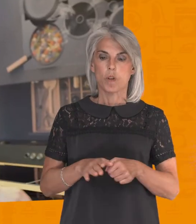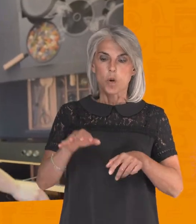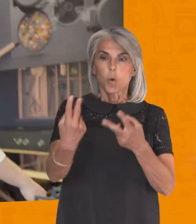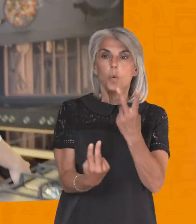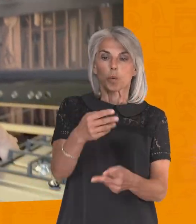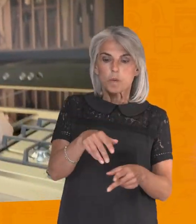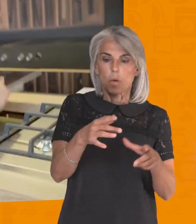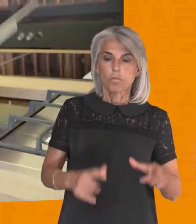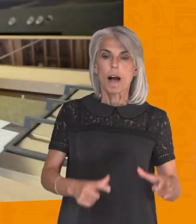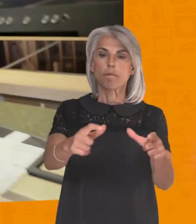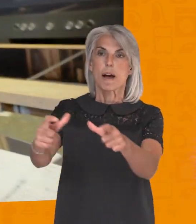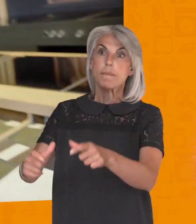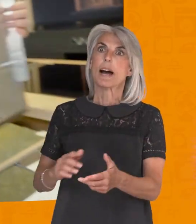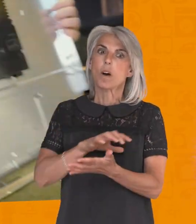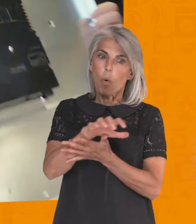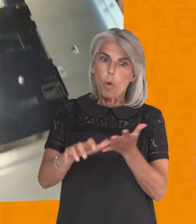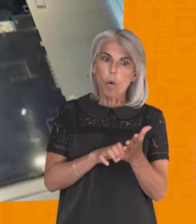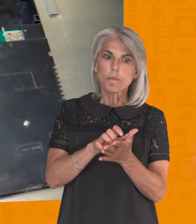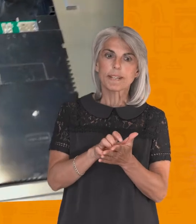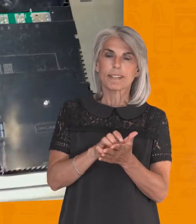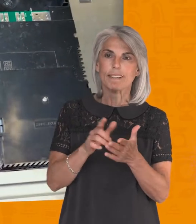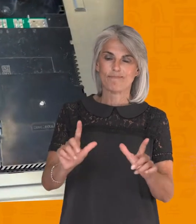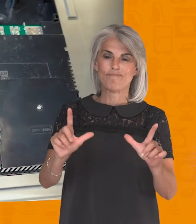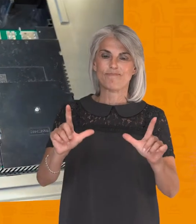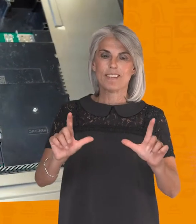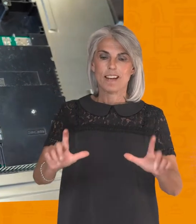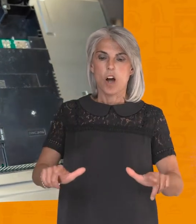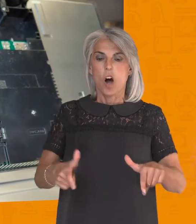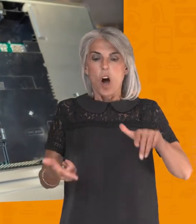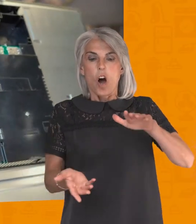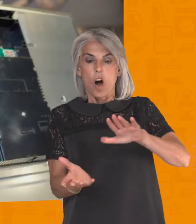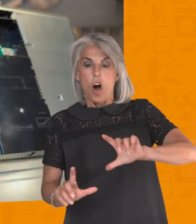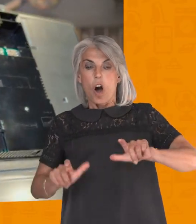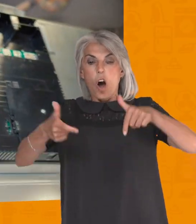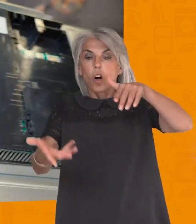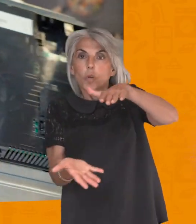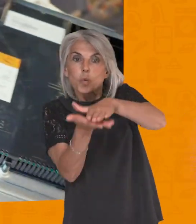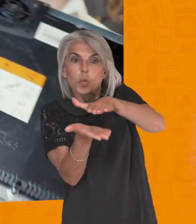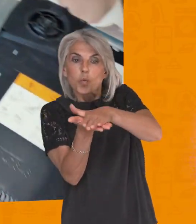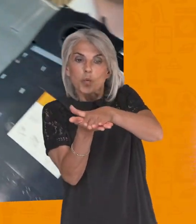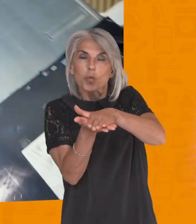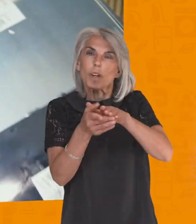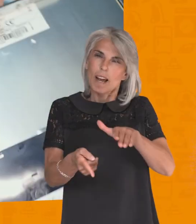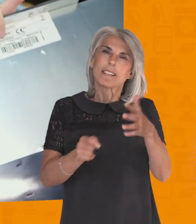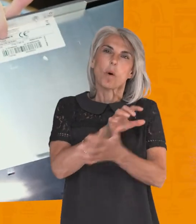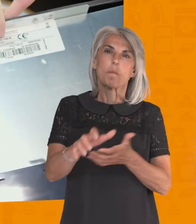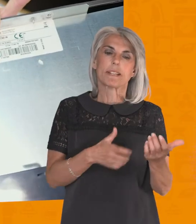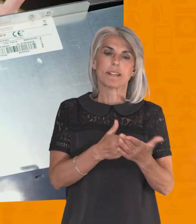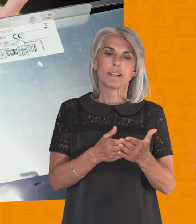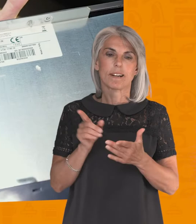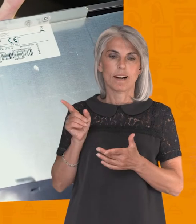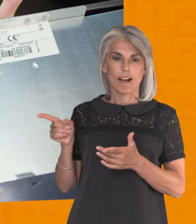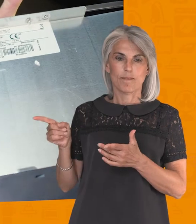c'est le plus compliqué car vous avez en fait la plaque signalétique qui est situé en dessous de votre appareil ici